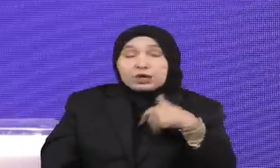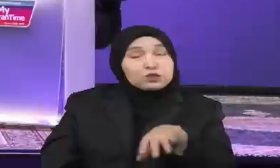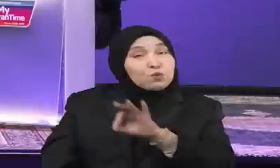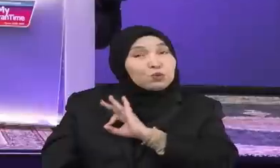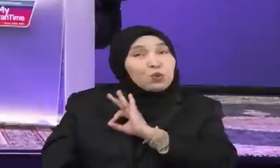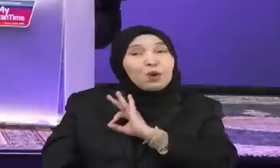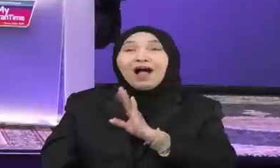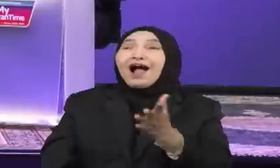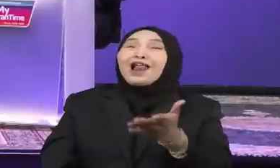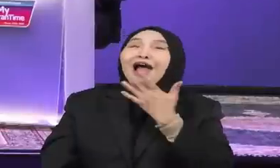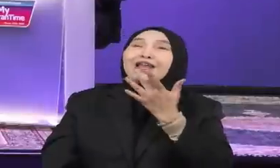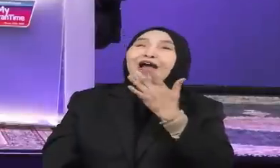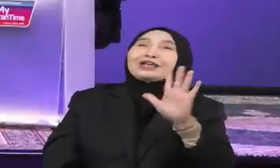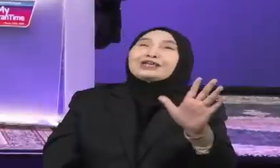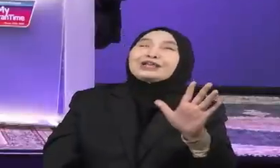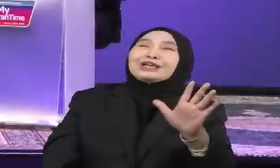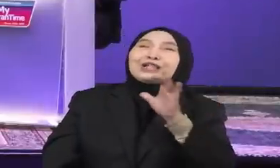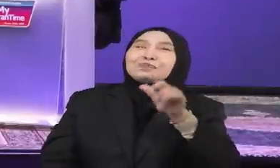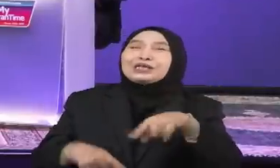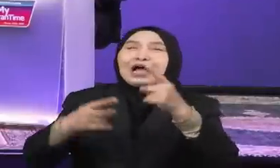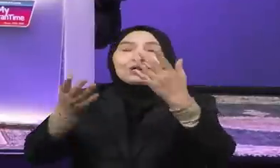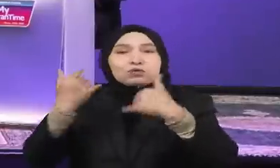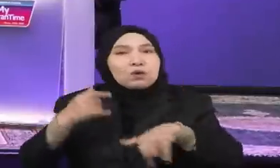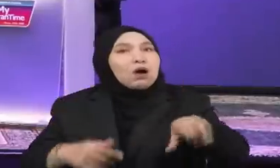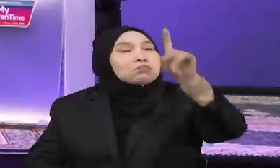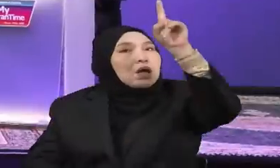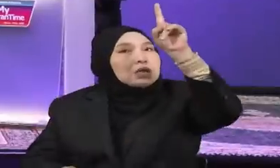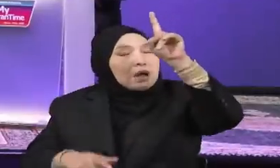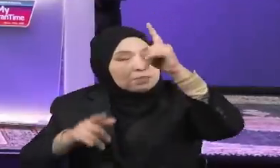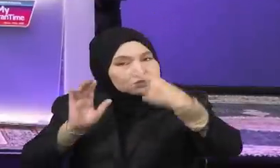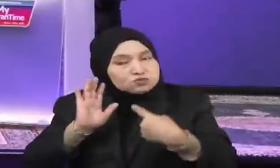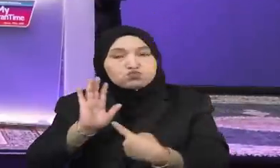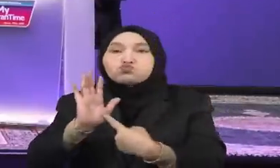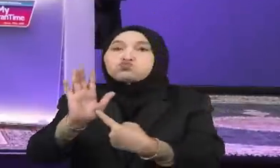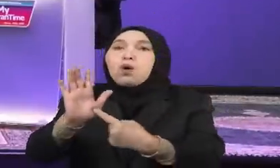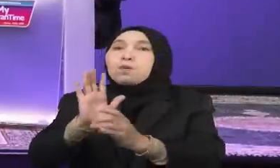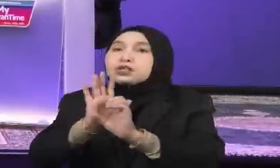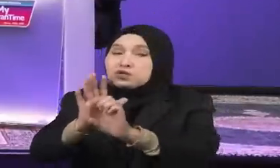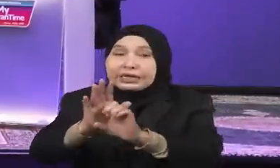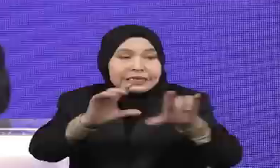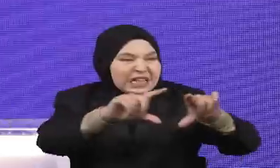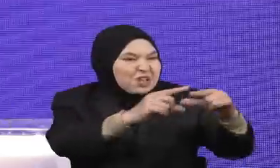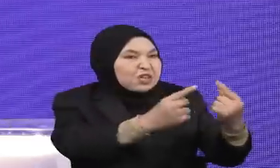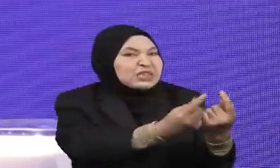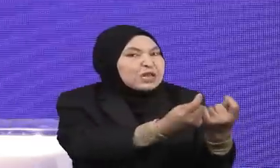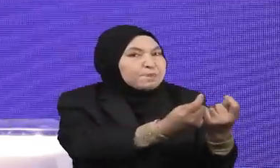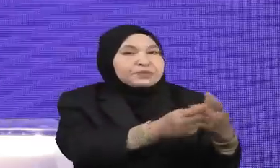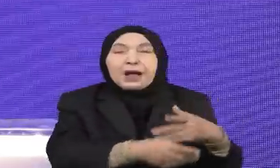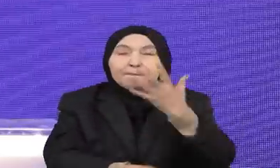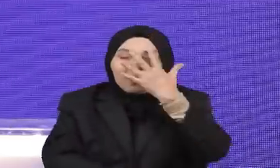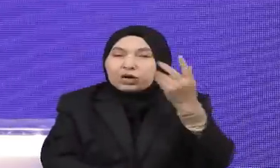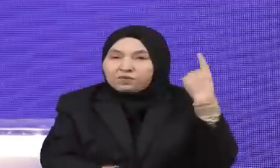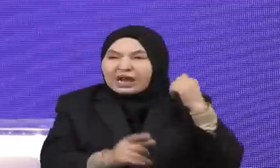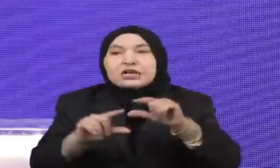kita tak bahagia itu kalau tidak habis itu Allah melihat bahwa Allah ini kumpulan munafik dan satu lagi kumpulan